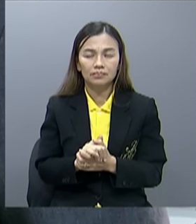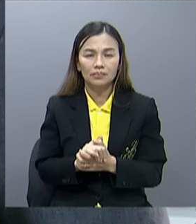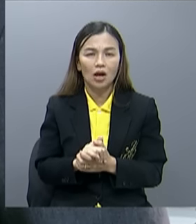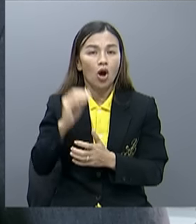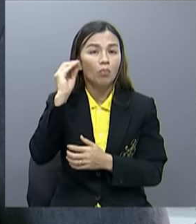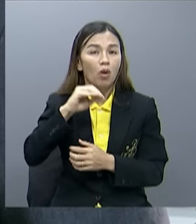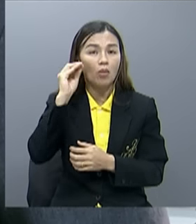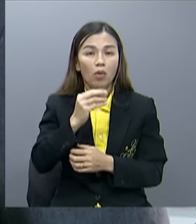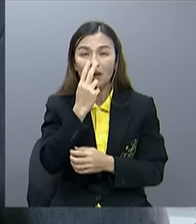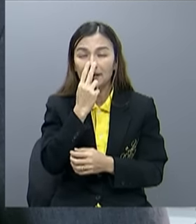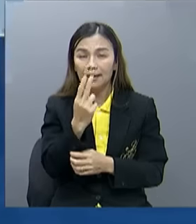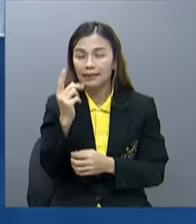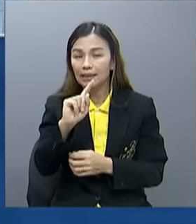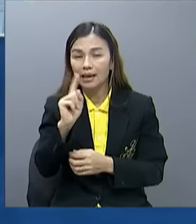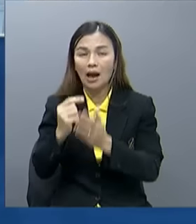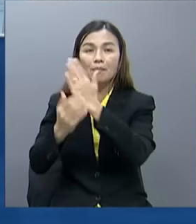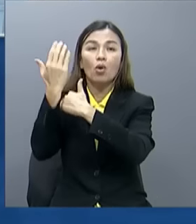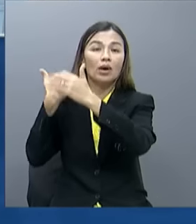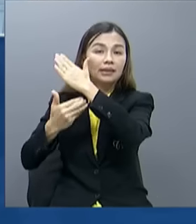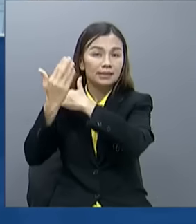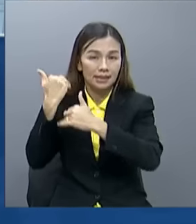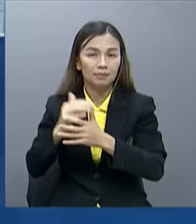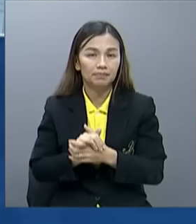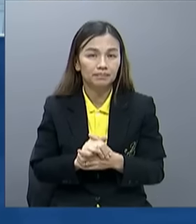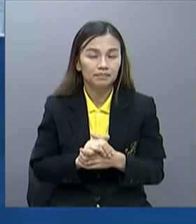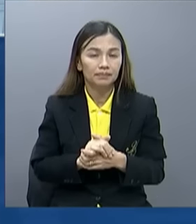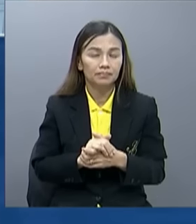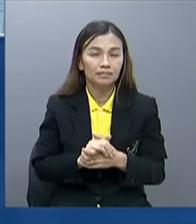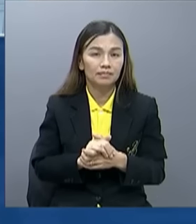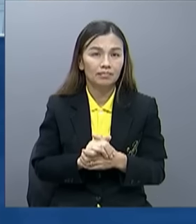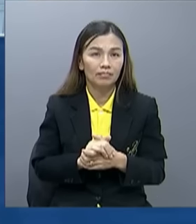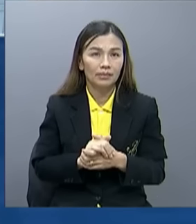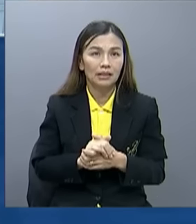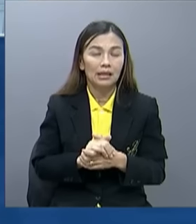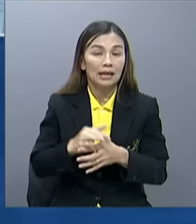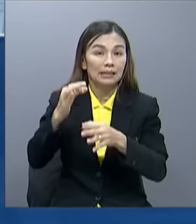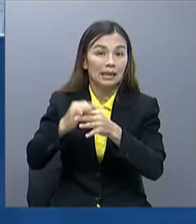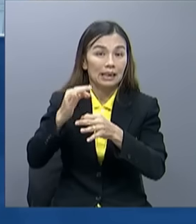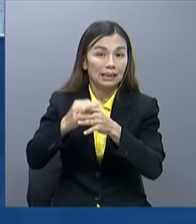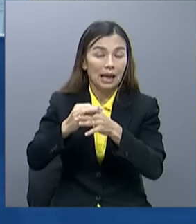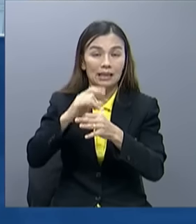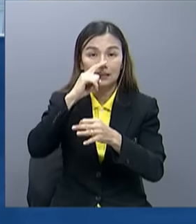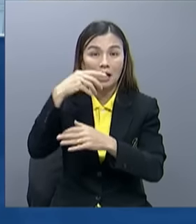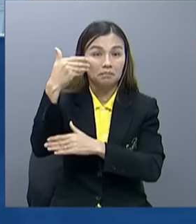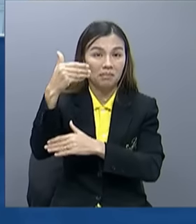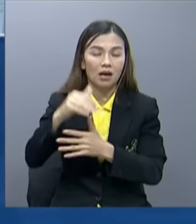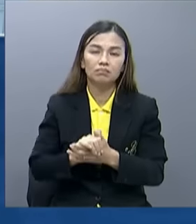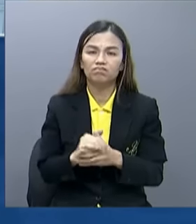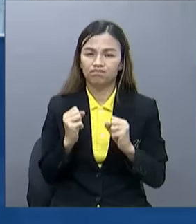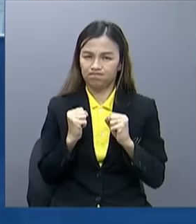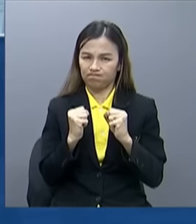เนี่ยผมคิดว่าในหลายครั้งเนี่ยในประวัติศาสตร์เนี่ยธนาคารประเทศไทยก็ยืนหยัดนะครับต่อสู้เพื่อที่จะรักษ